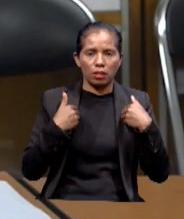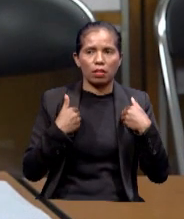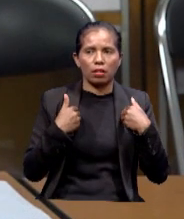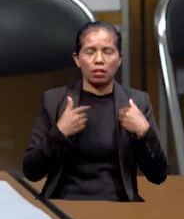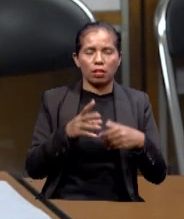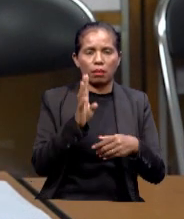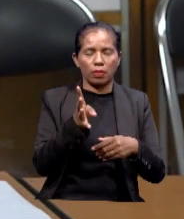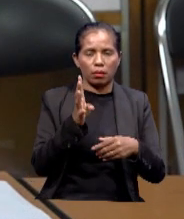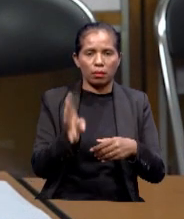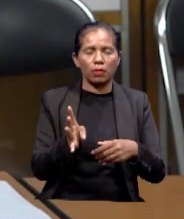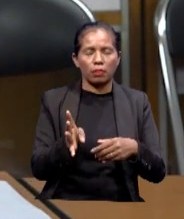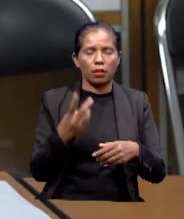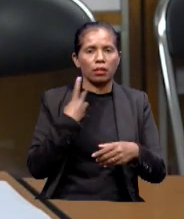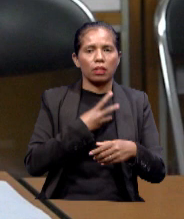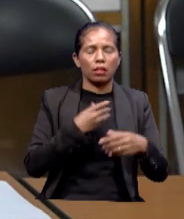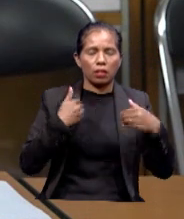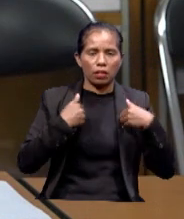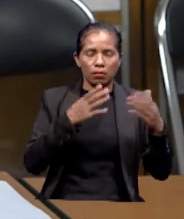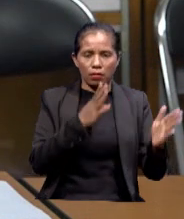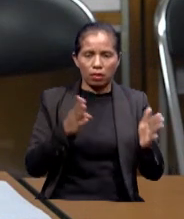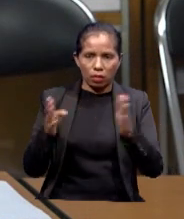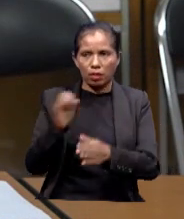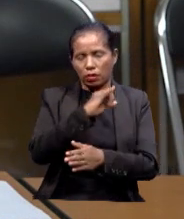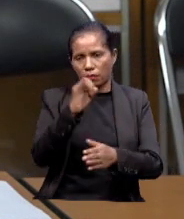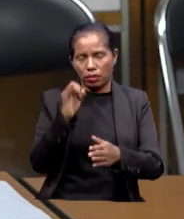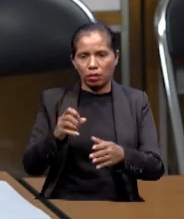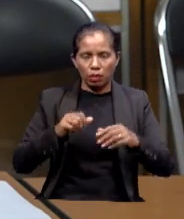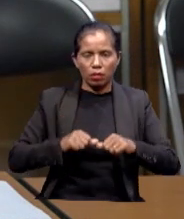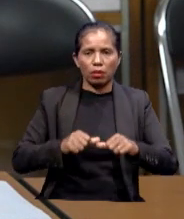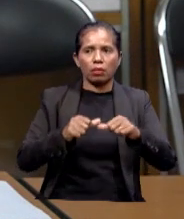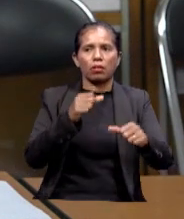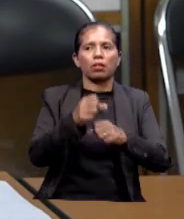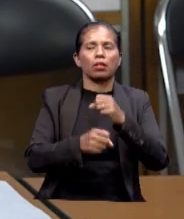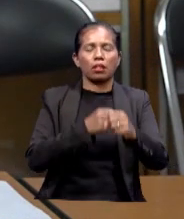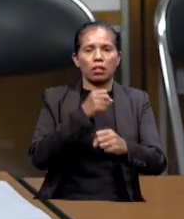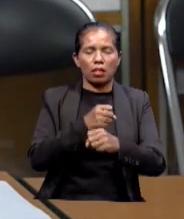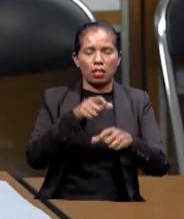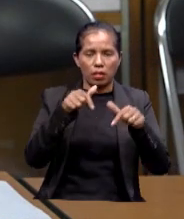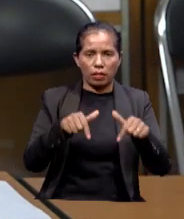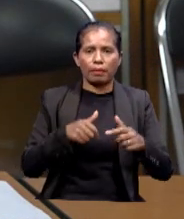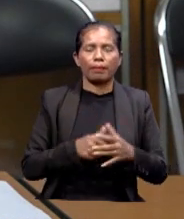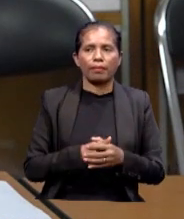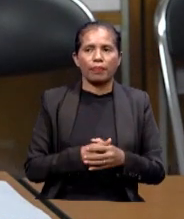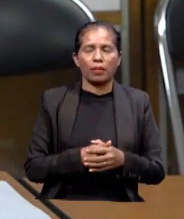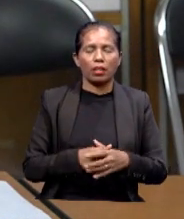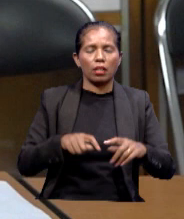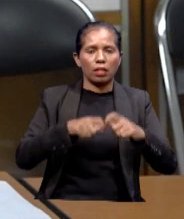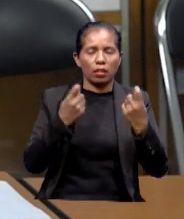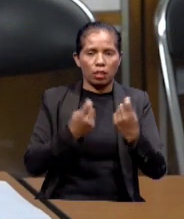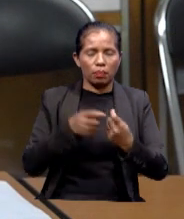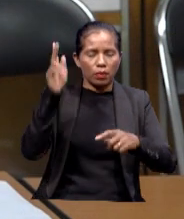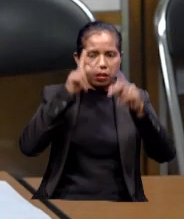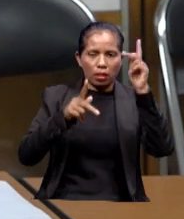40 e tal, mas kita sei la proses investigasyon. Kita kontinua fil fali tinang ilan. Sei kong tadi ang tipo kaso, kaso nebe